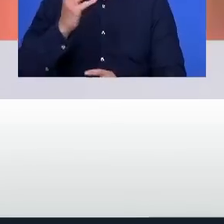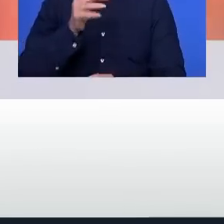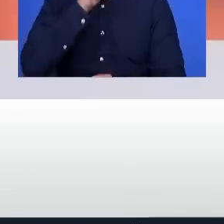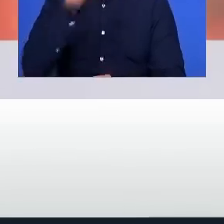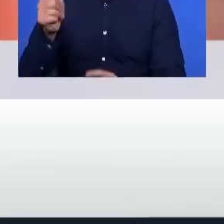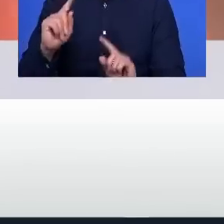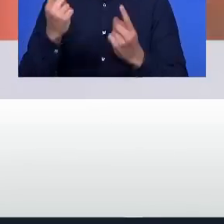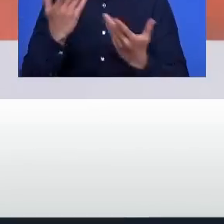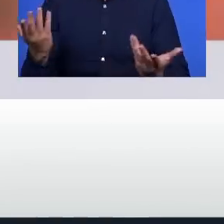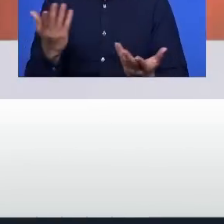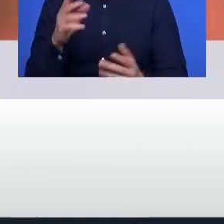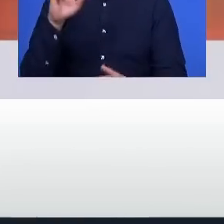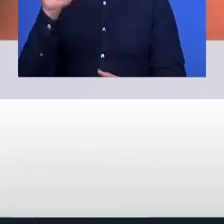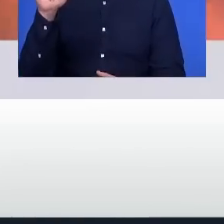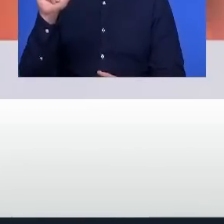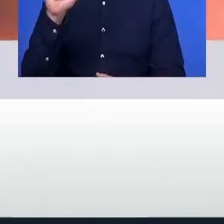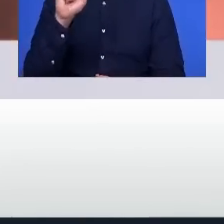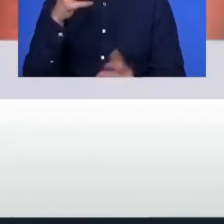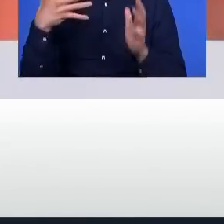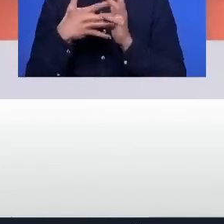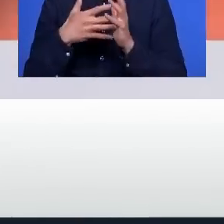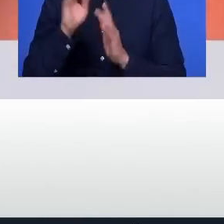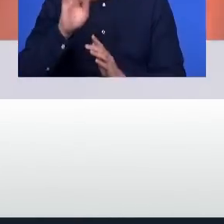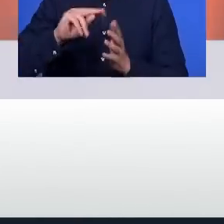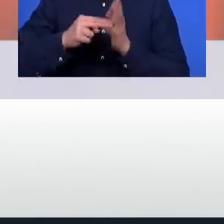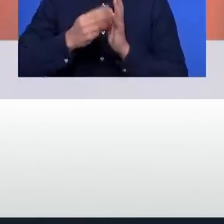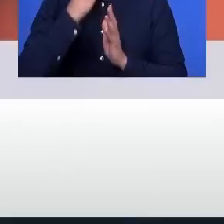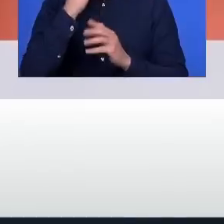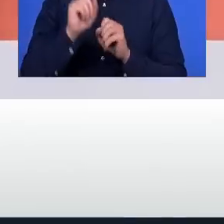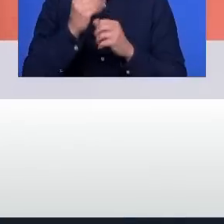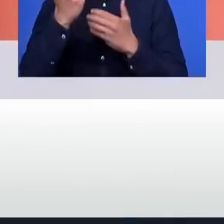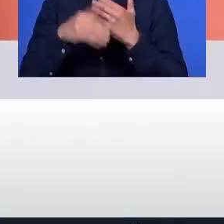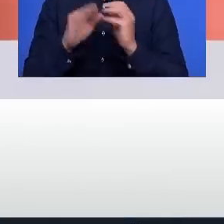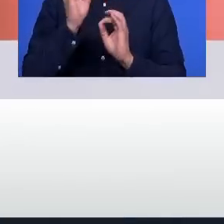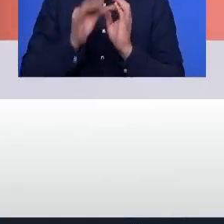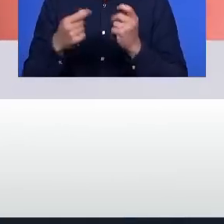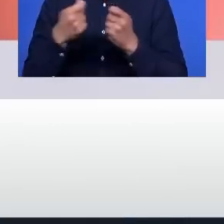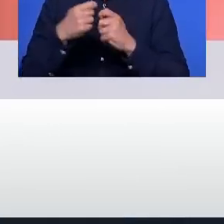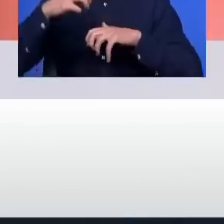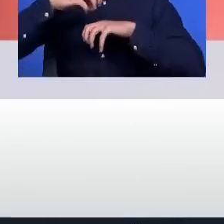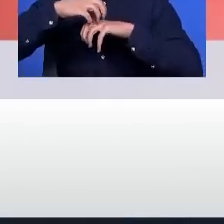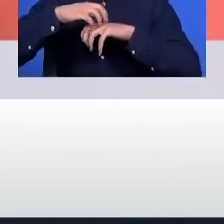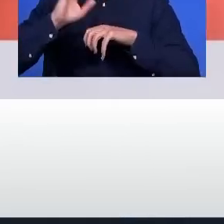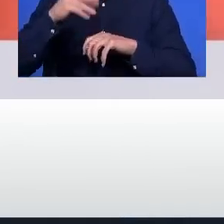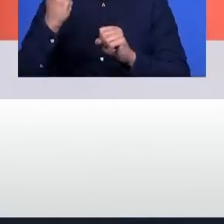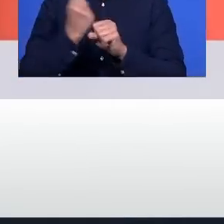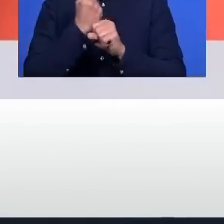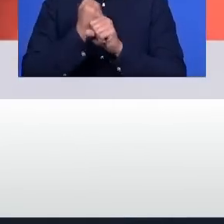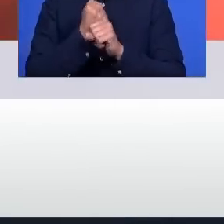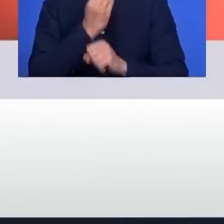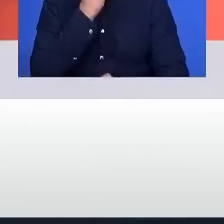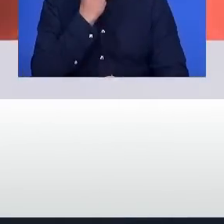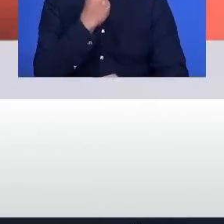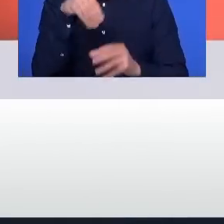קורה. אספאדי מאוד ביקורתי כלפי המדיניות הישראלית בעת האחרונה, ספציפית בנוגע להר הבית ולפעילות הישראלית